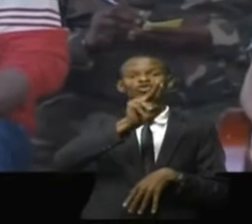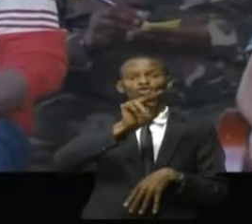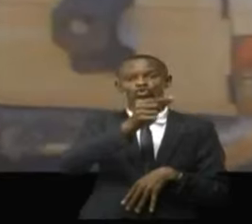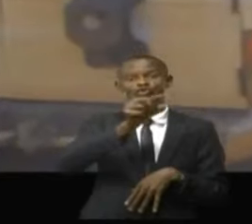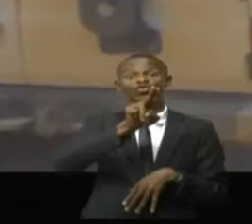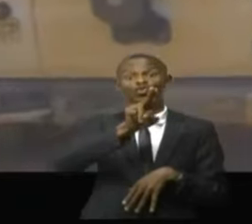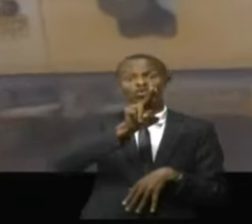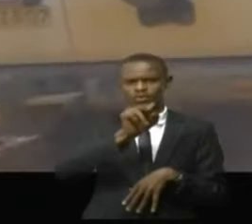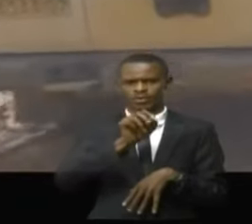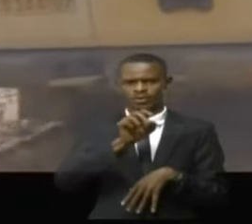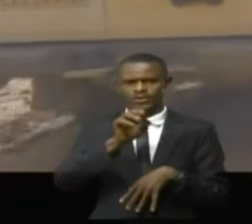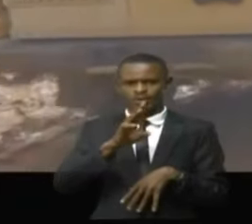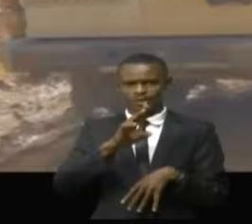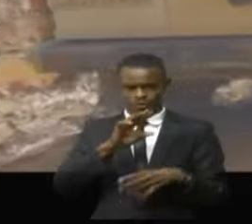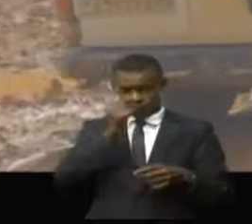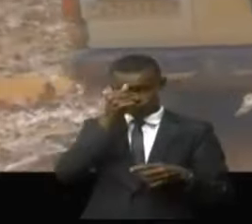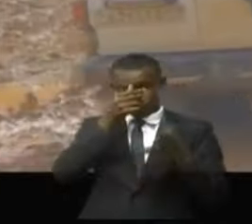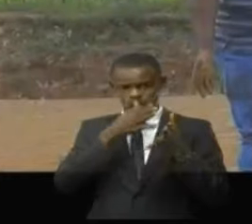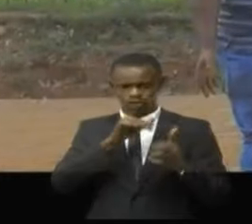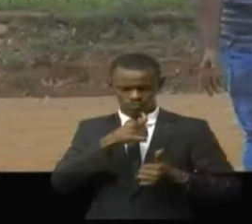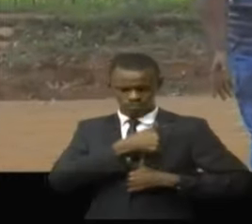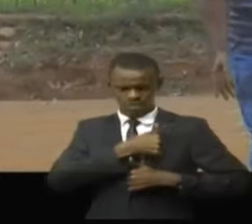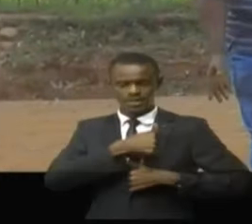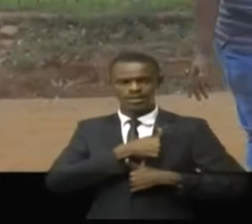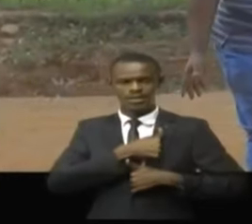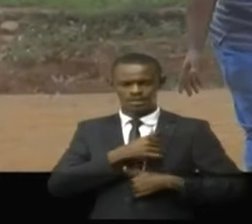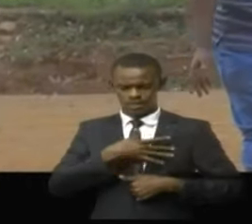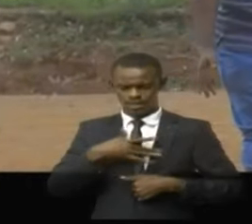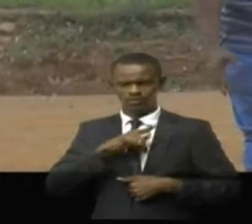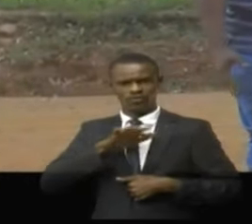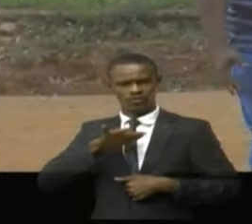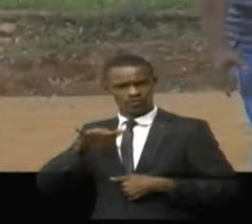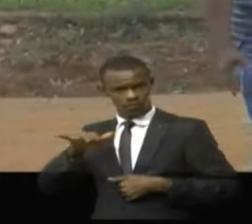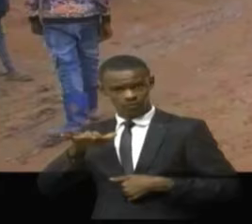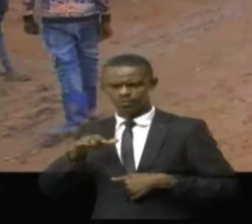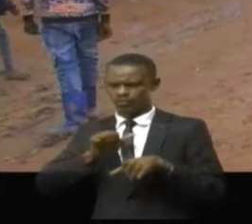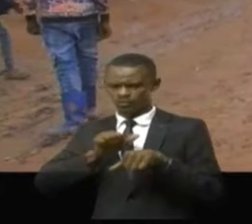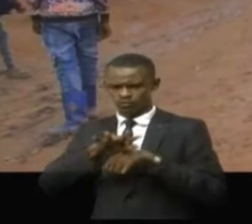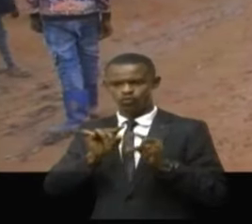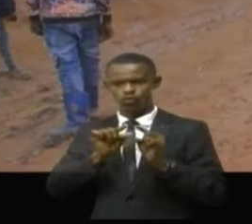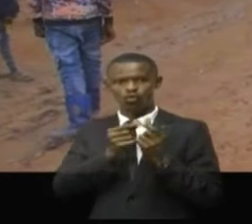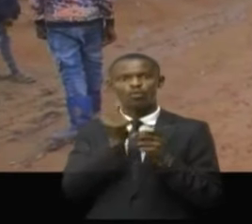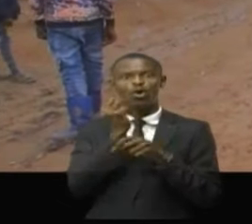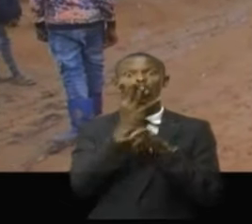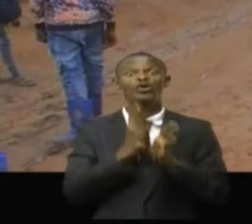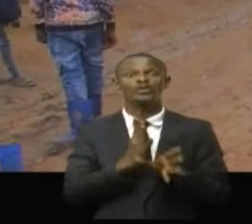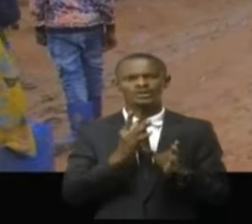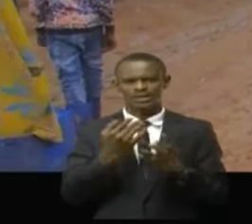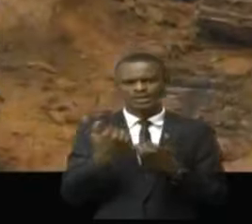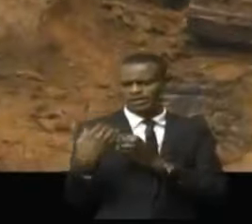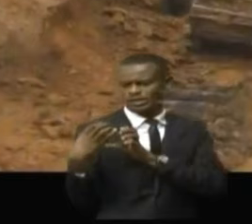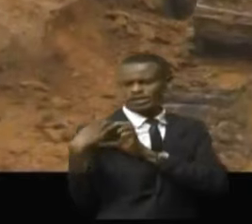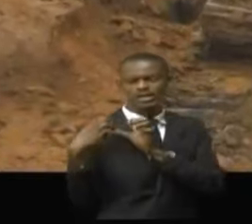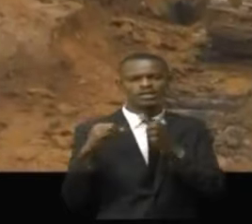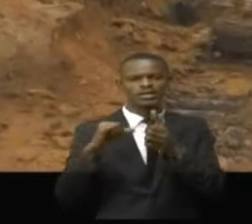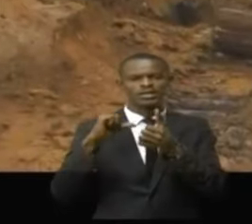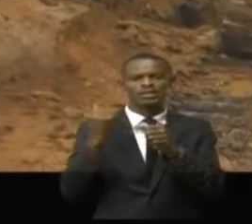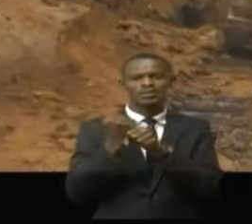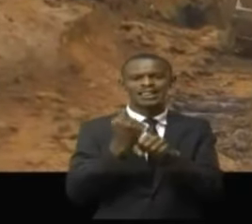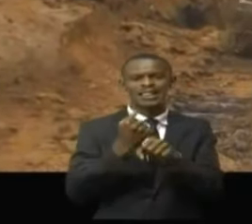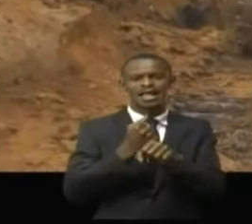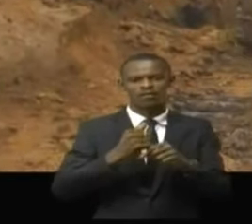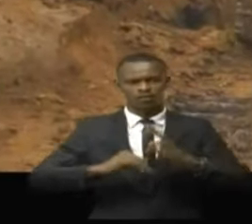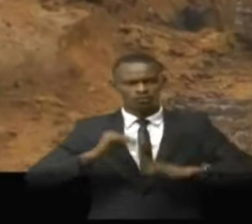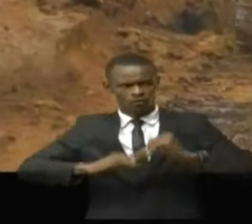le lieutenant général Luboyan Kachoma Johnny, a dépêché dirigeants, son conseiller en matière d'infrastructure sur ces tronçons